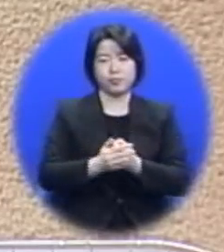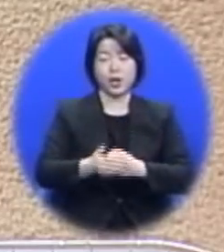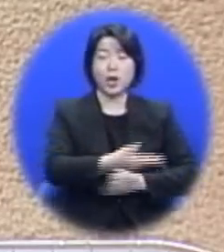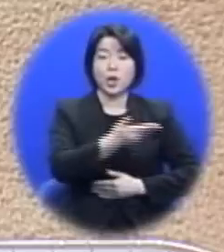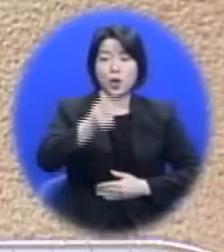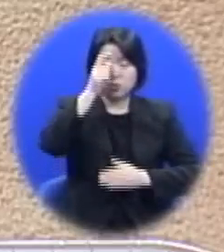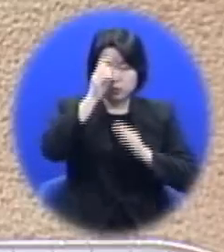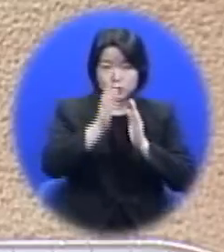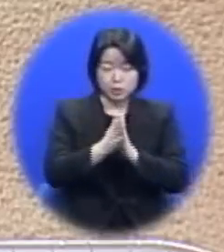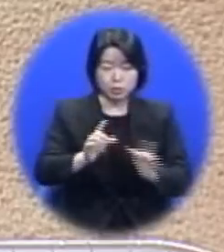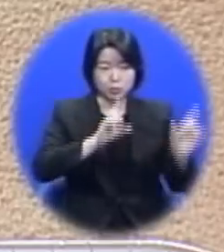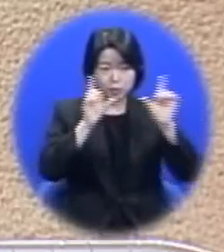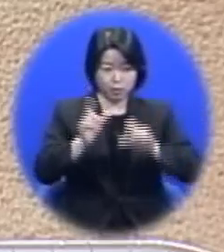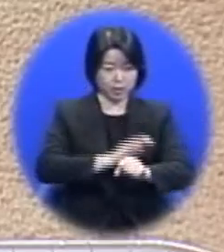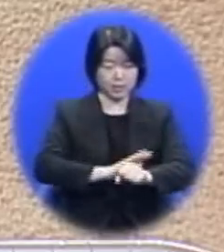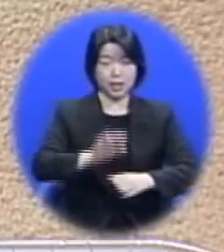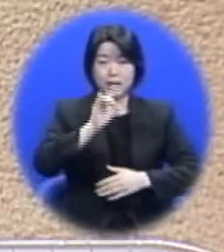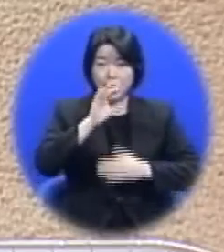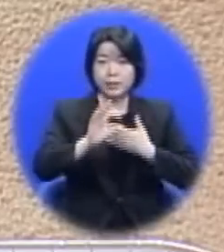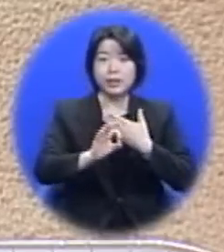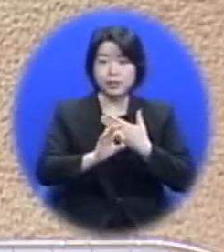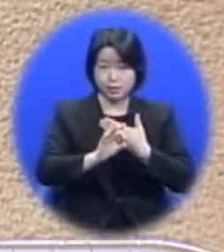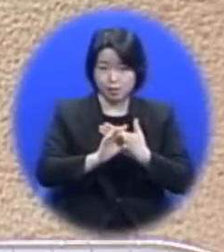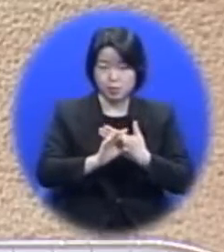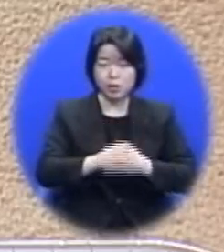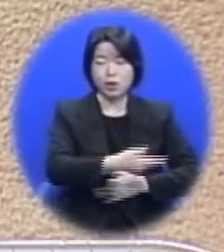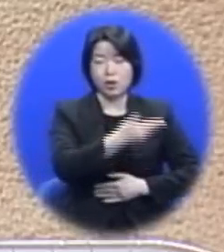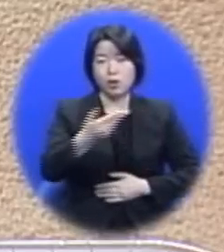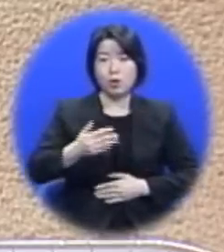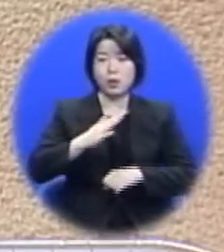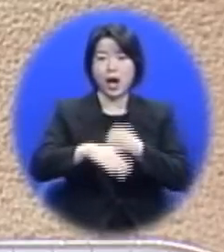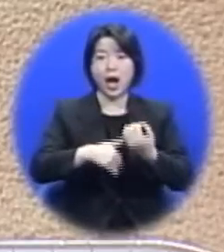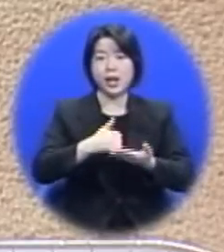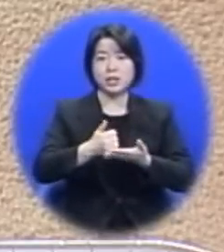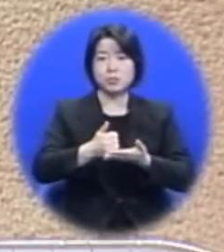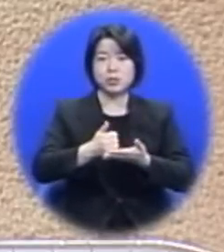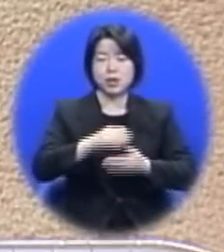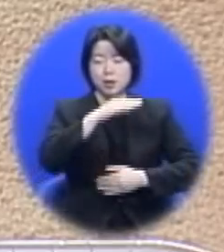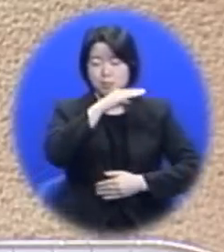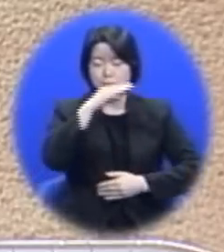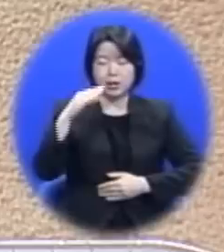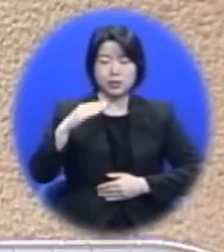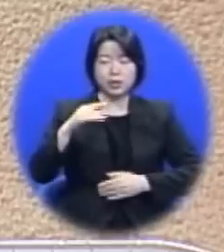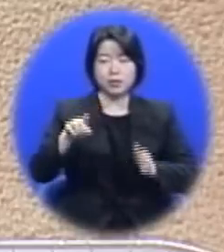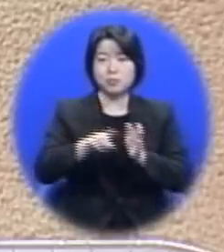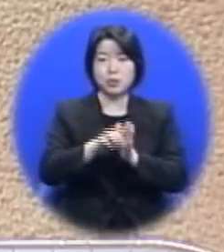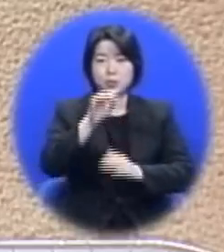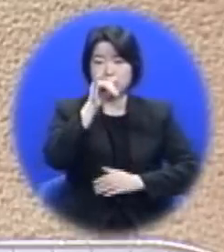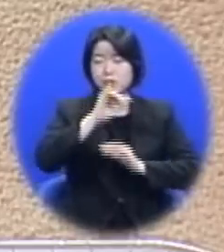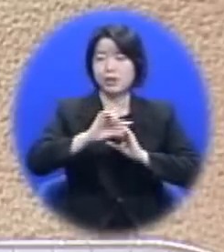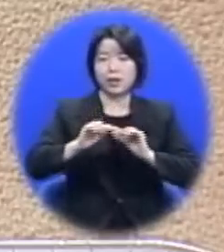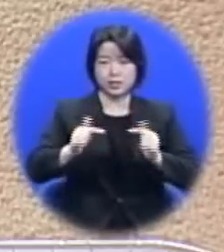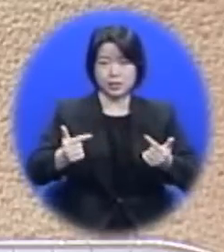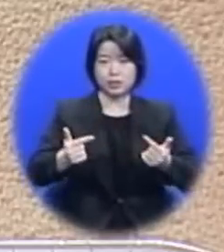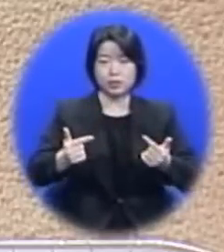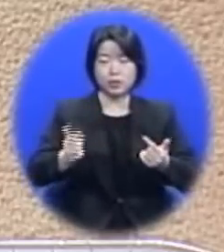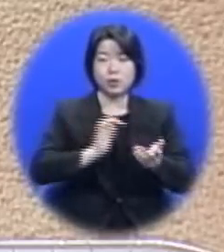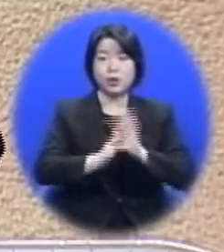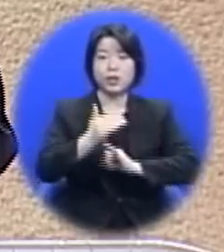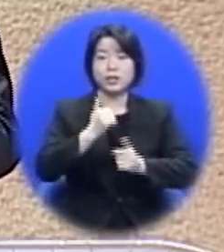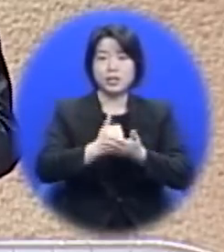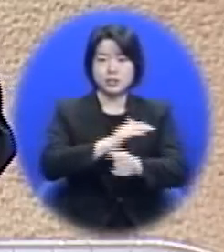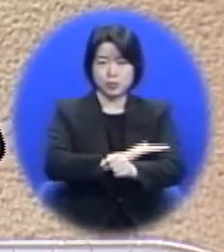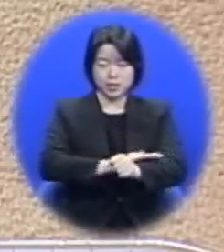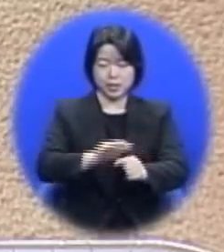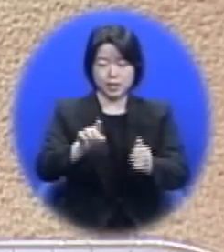안 된다면 여러분은 하나님을 제대로 믿고 있는 게 아닌 것입니다. 우리가 예수를 믿고 받은 가장 놀라운